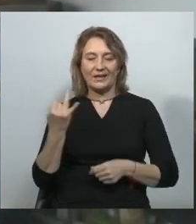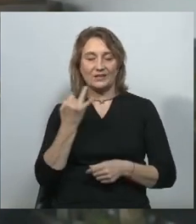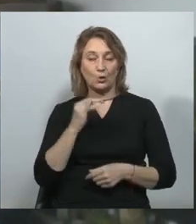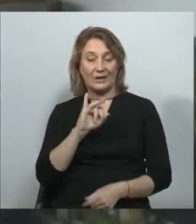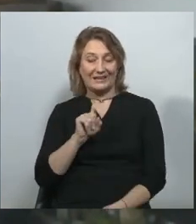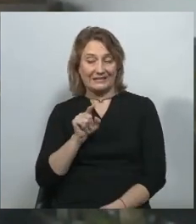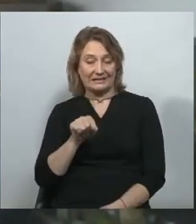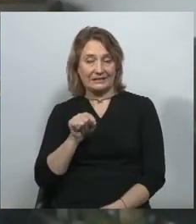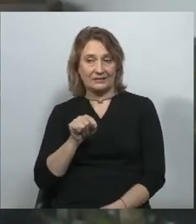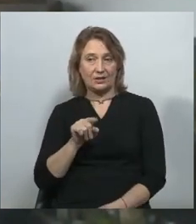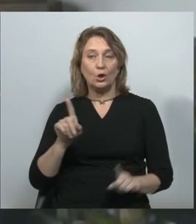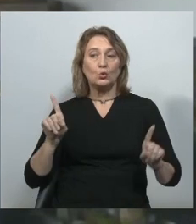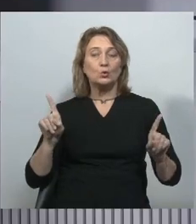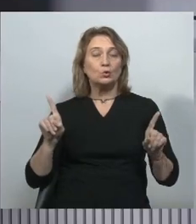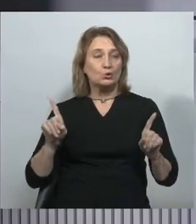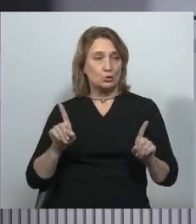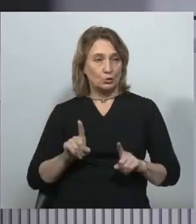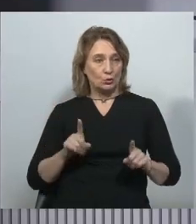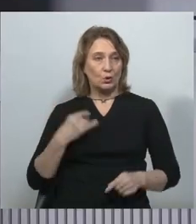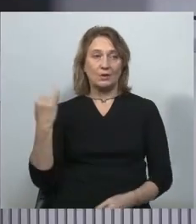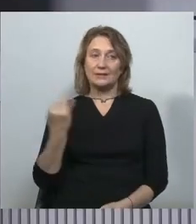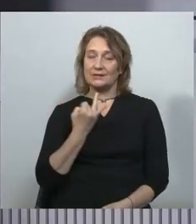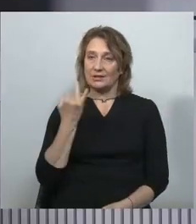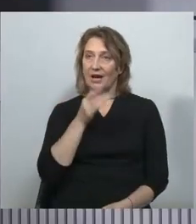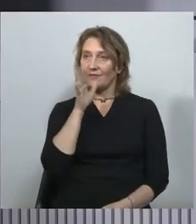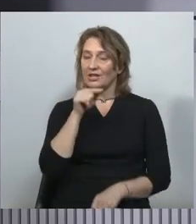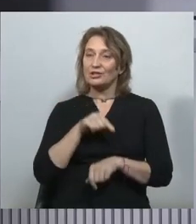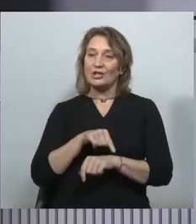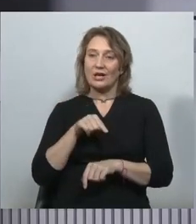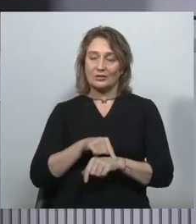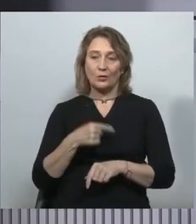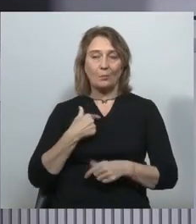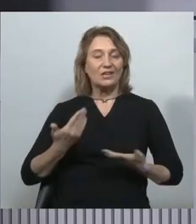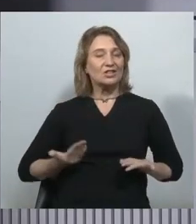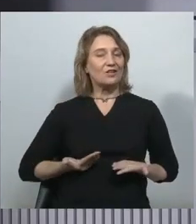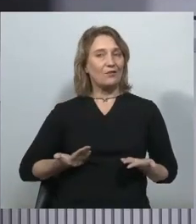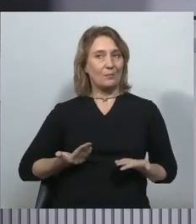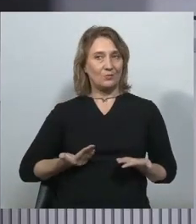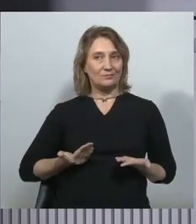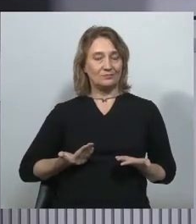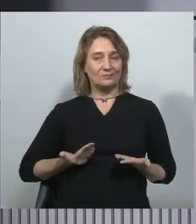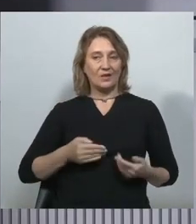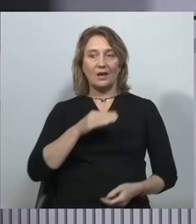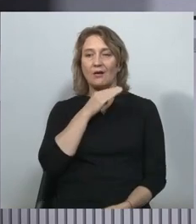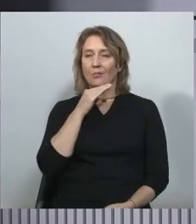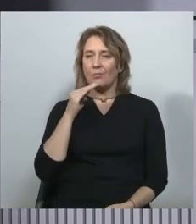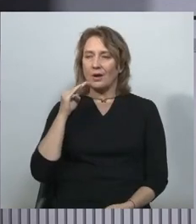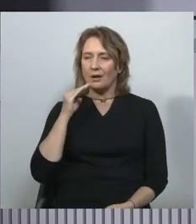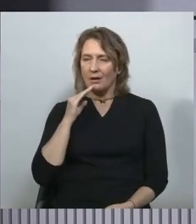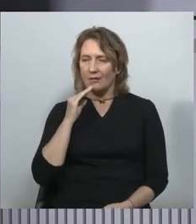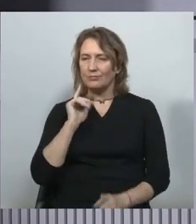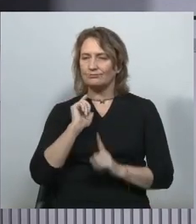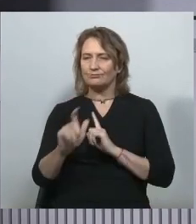Так. Ну що, цікаві часи. Interesting times that we live in. Lots